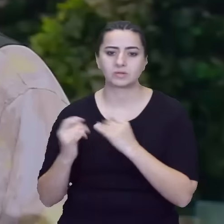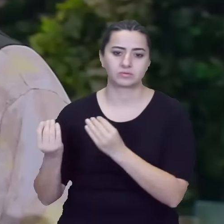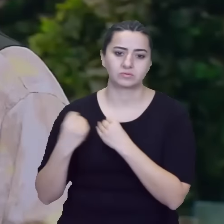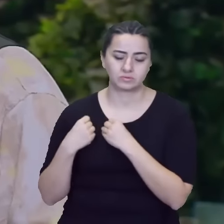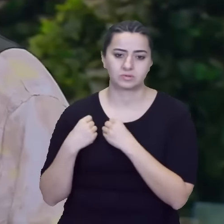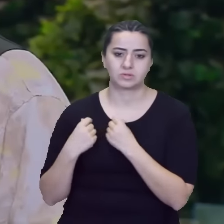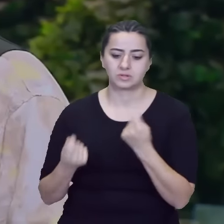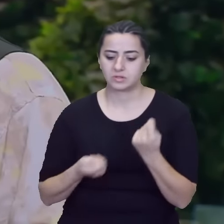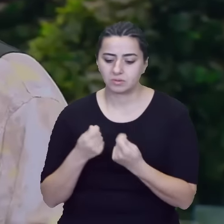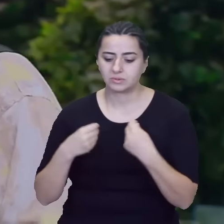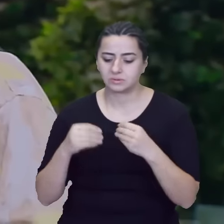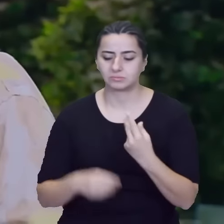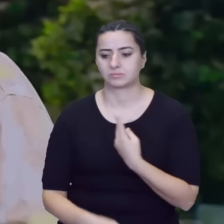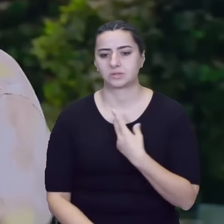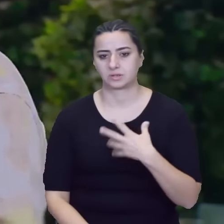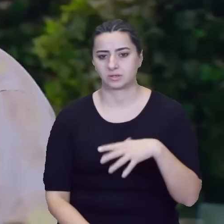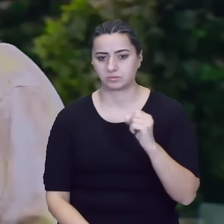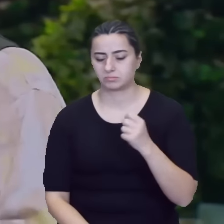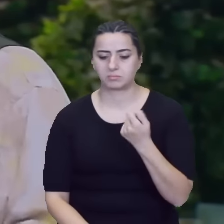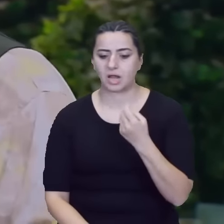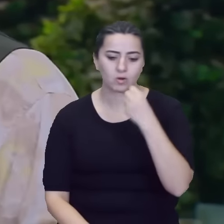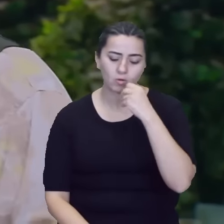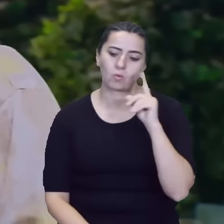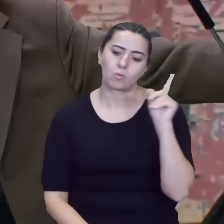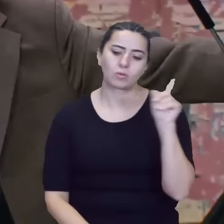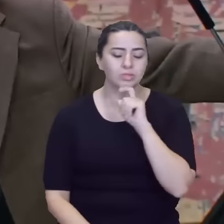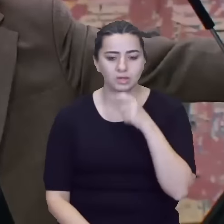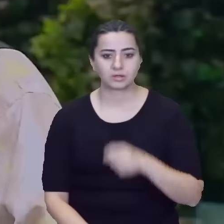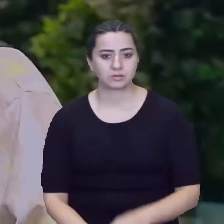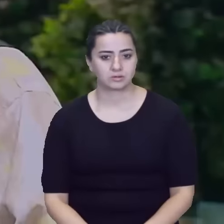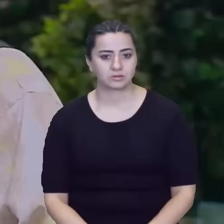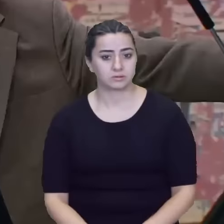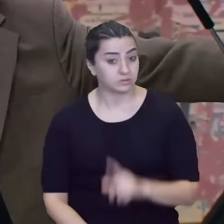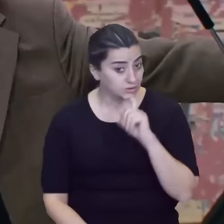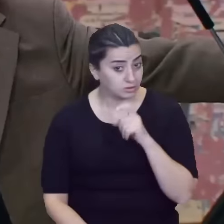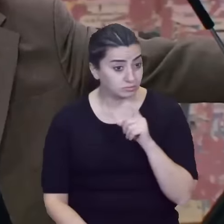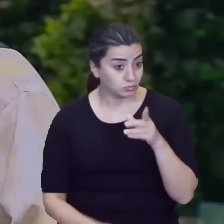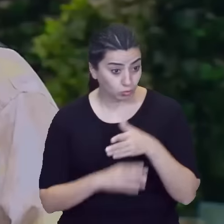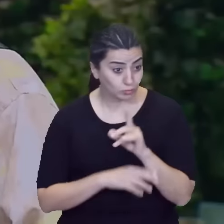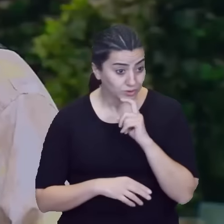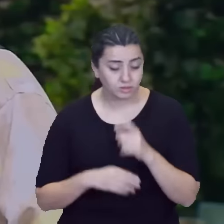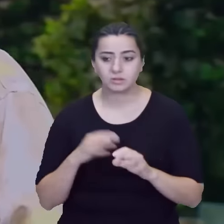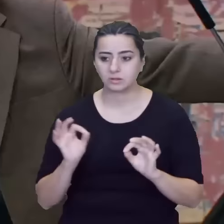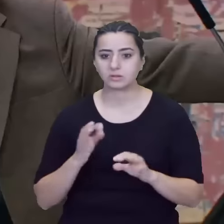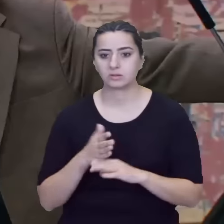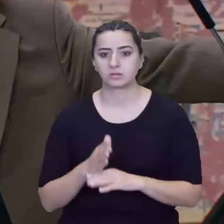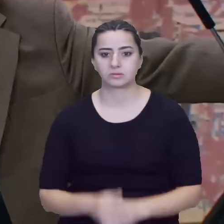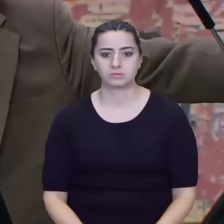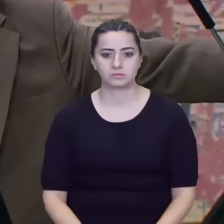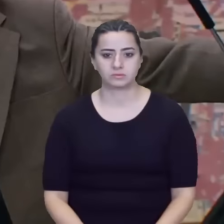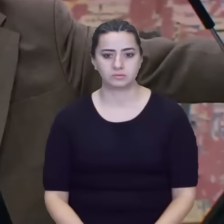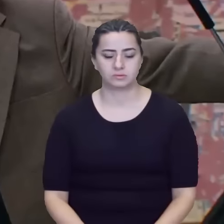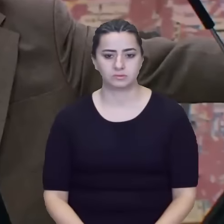anlayacağın yapan da ben, satan da ben. Parayı kim? Götüren Necip Tayyip. Dayın. Evet. Sen öz dayın mı? Öz dayım.